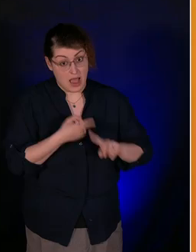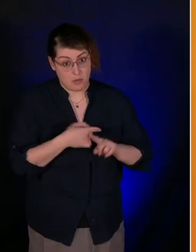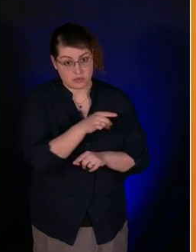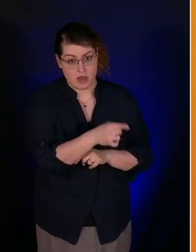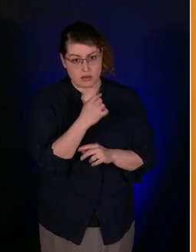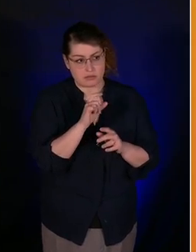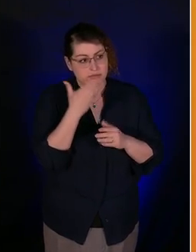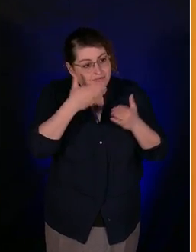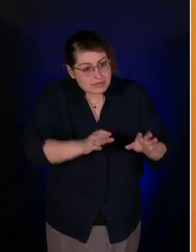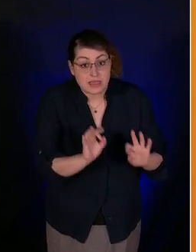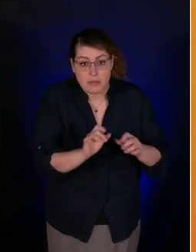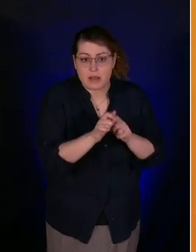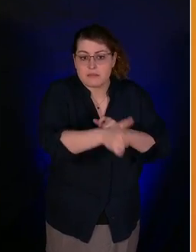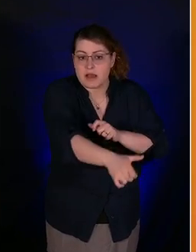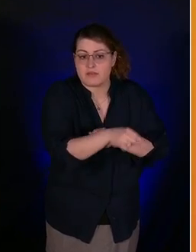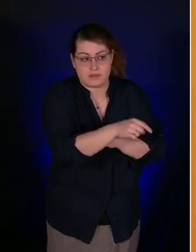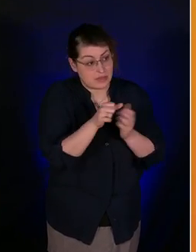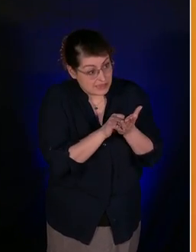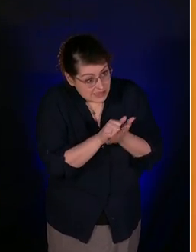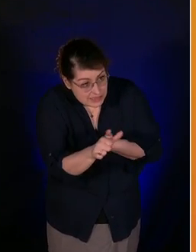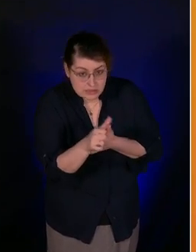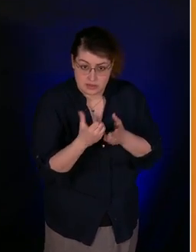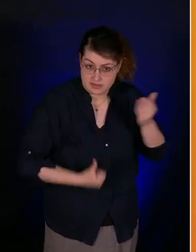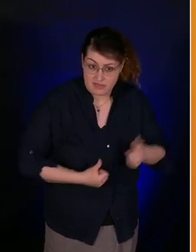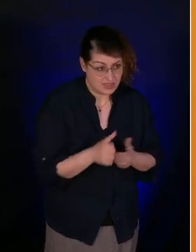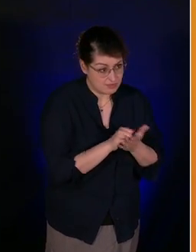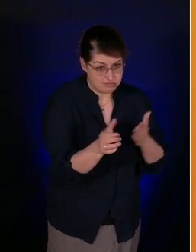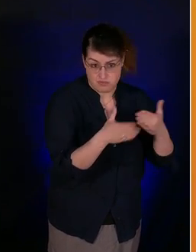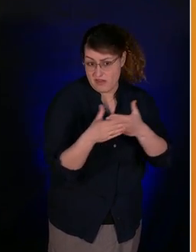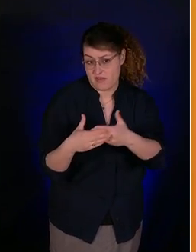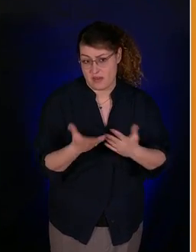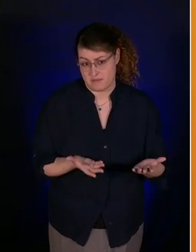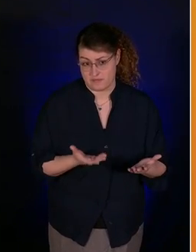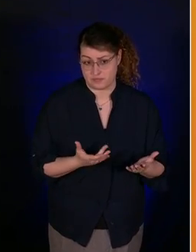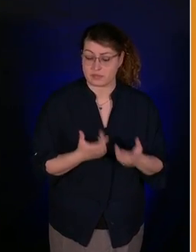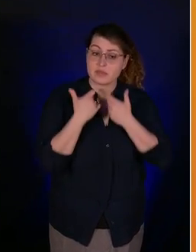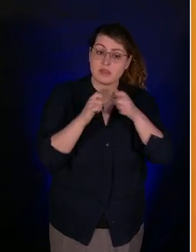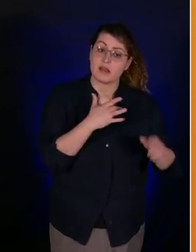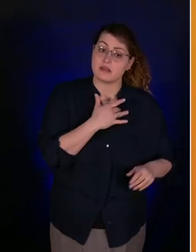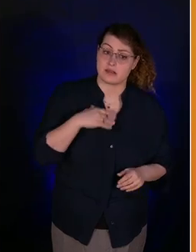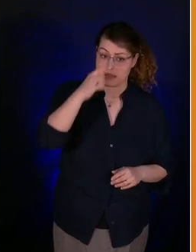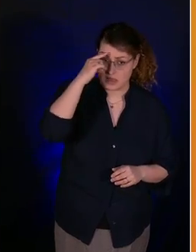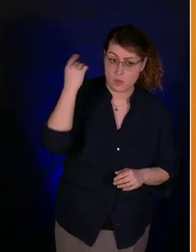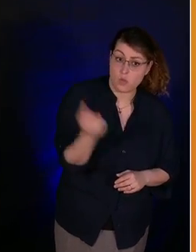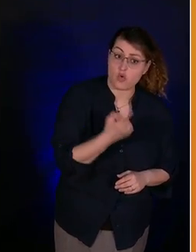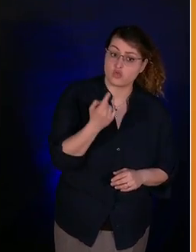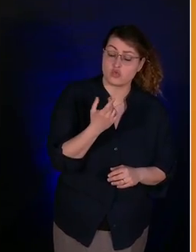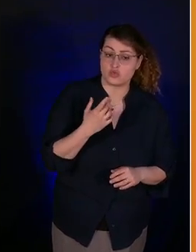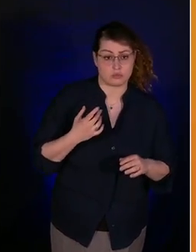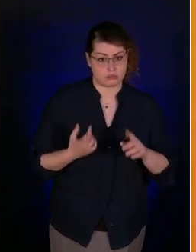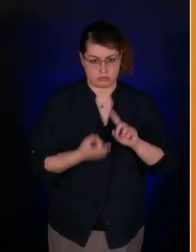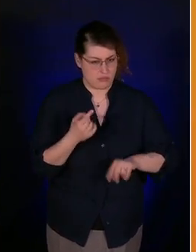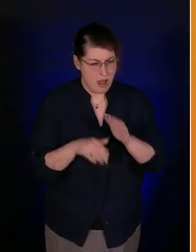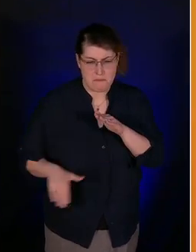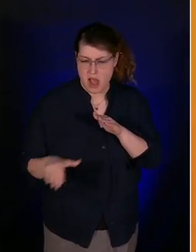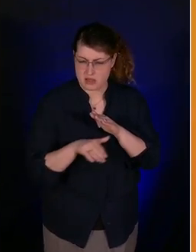ont contribué de manière larvée à la destruction de services. L'accès à la santé pour toutes est un droit fondamental